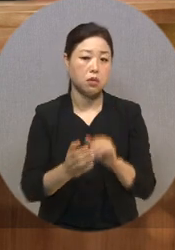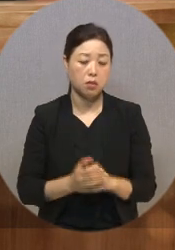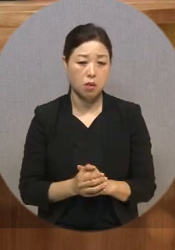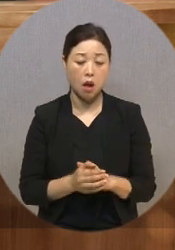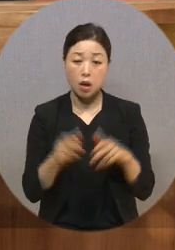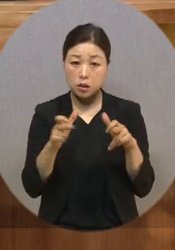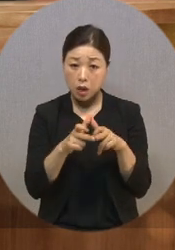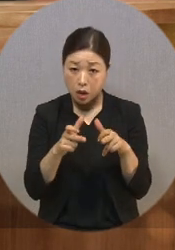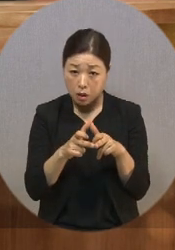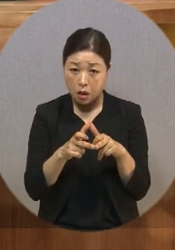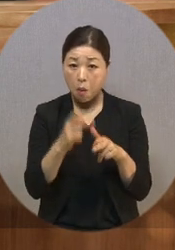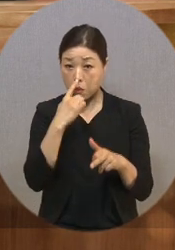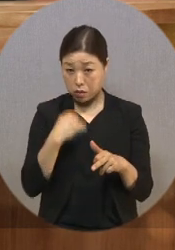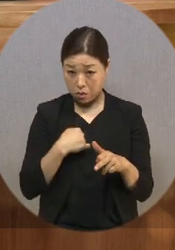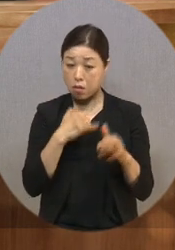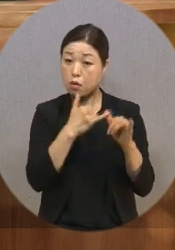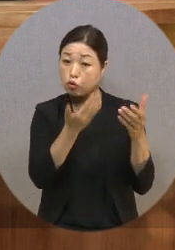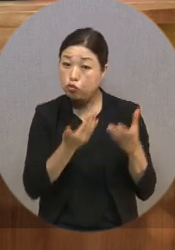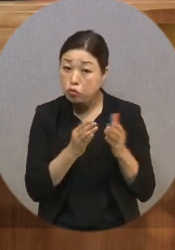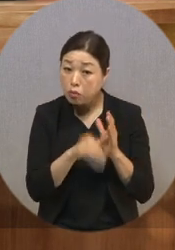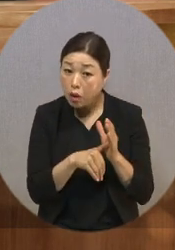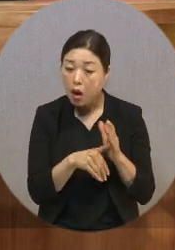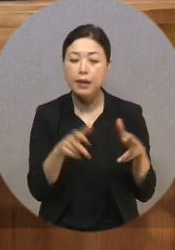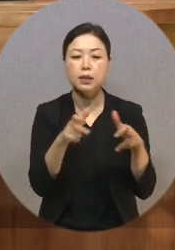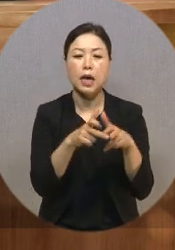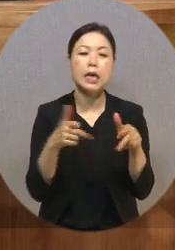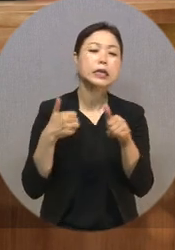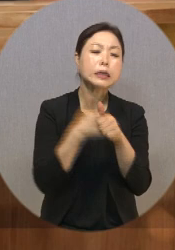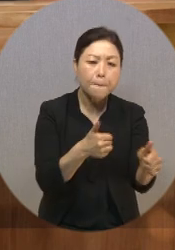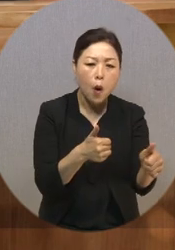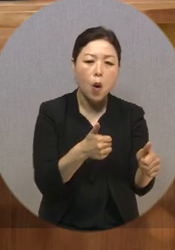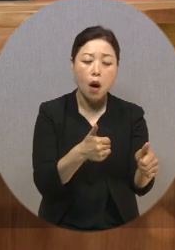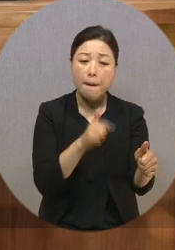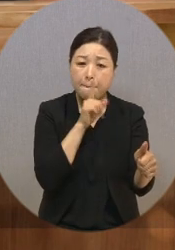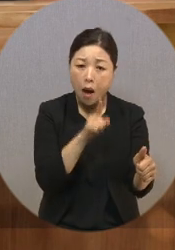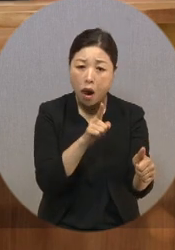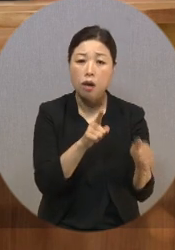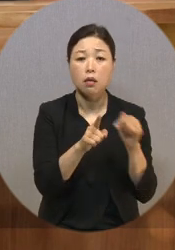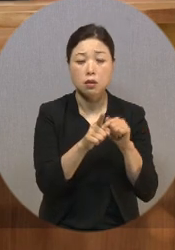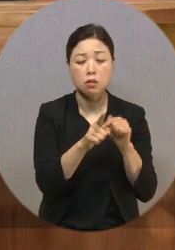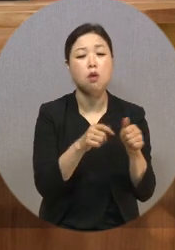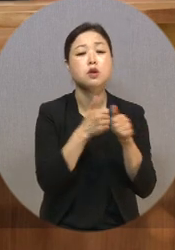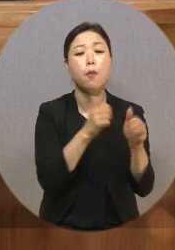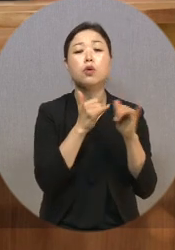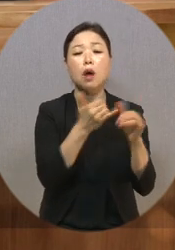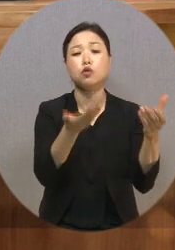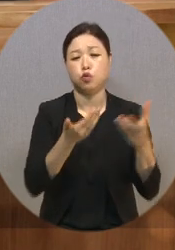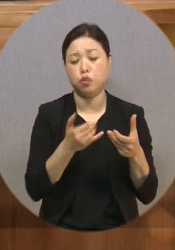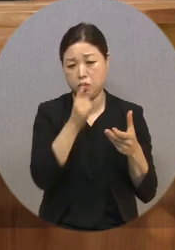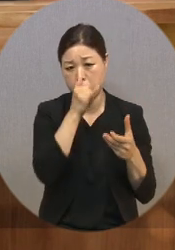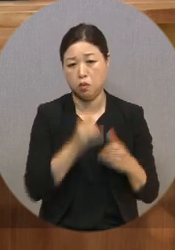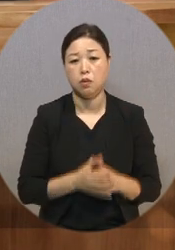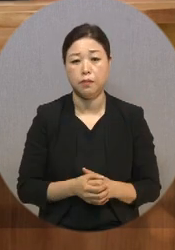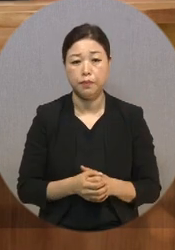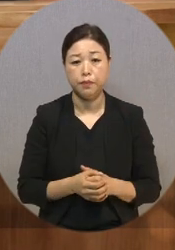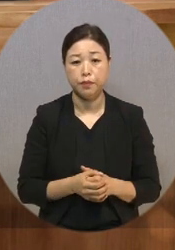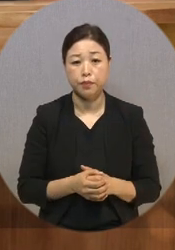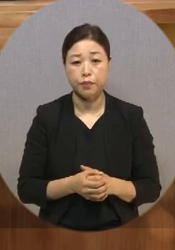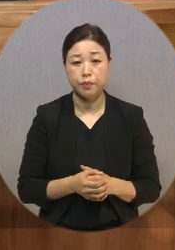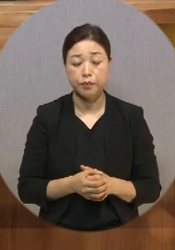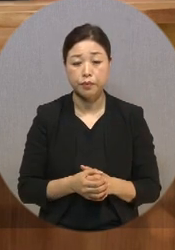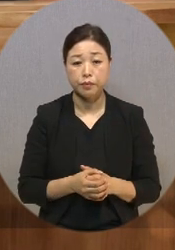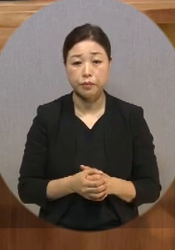장애인 당사자들의 대상을 주어지는 것은 장애인들을 극복했다는 이유로 극복상이라는 용어를 많이 씁니다.